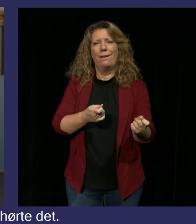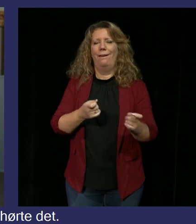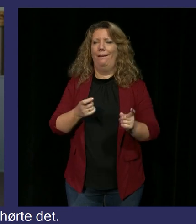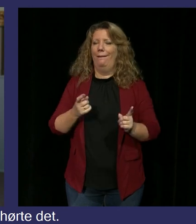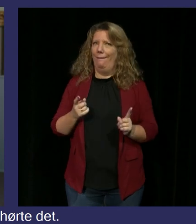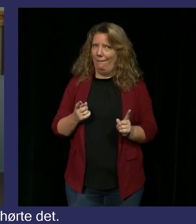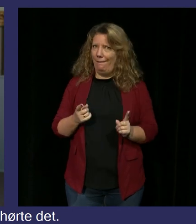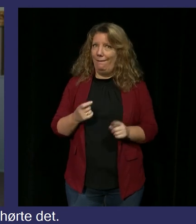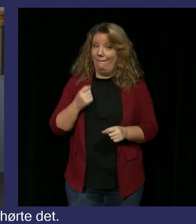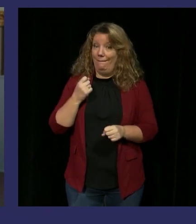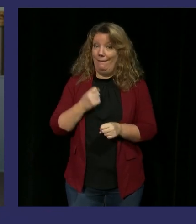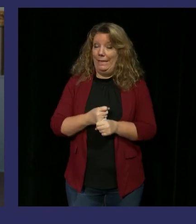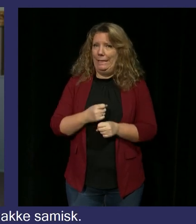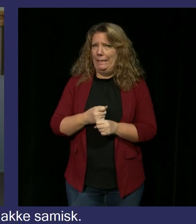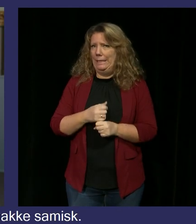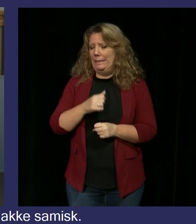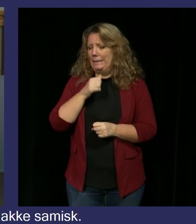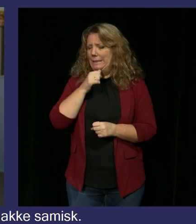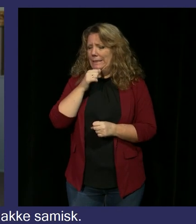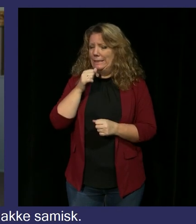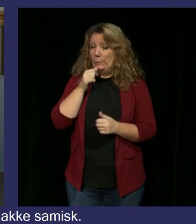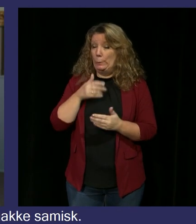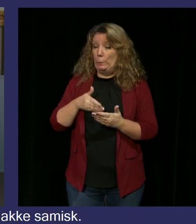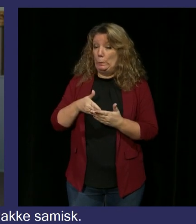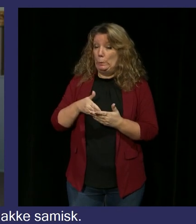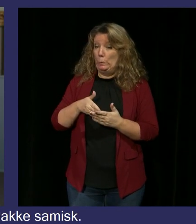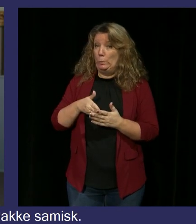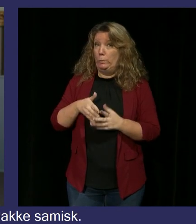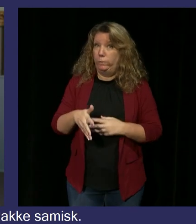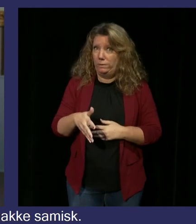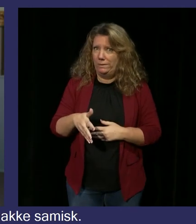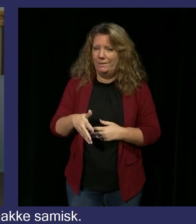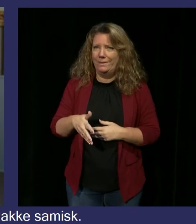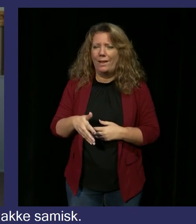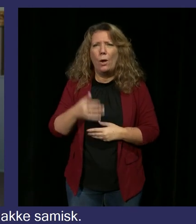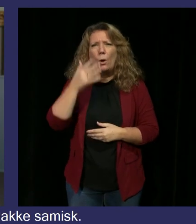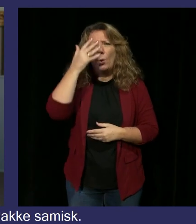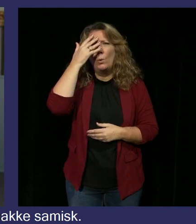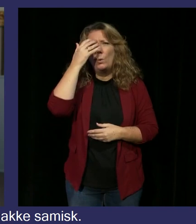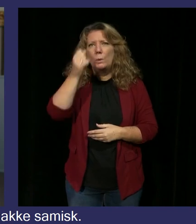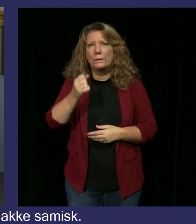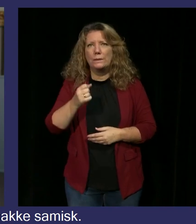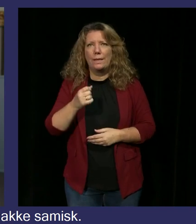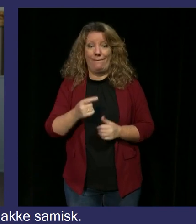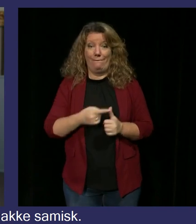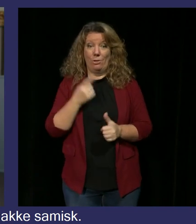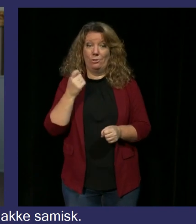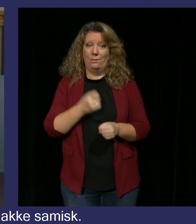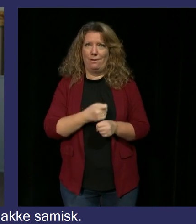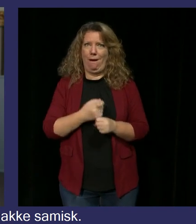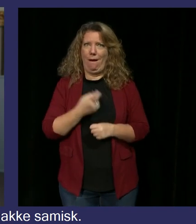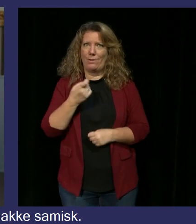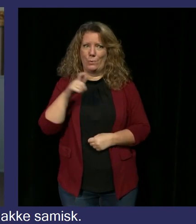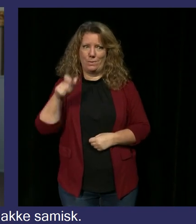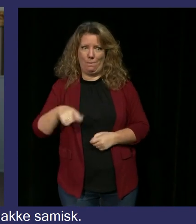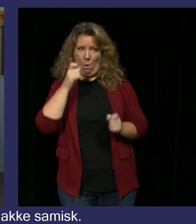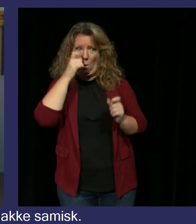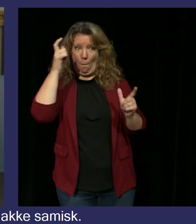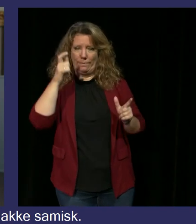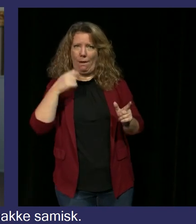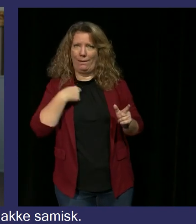Det var en stor terskel. Jeg husker en gang jeg ble fersket i at jeg snakket samisk. Jeg lå på